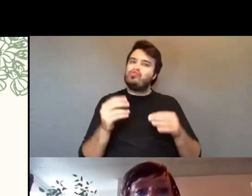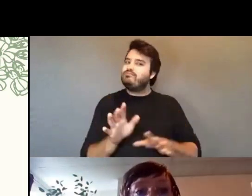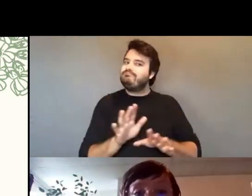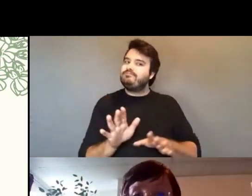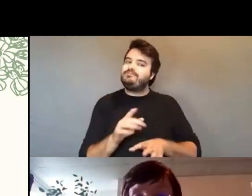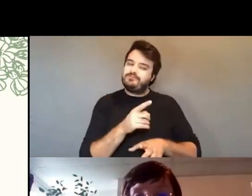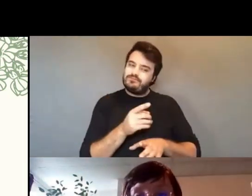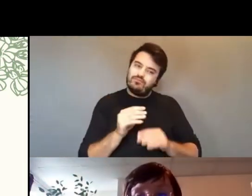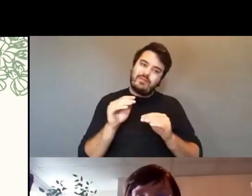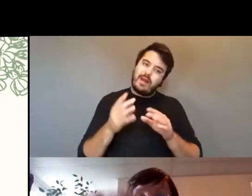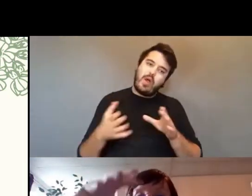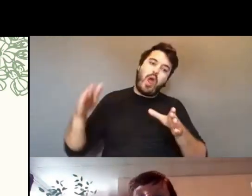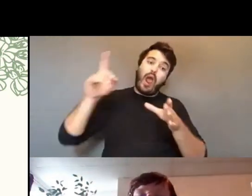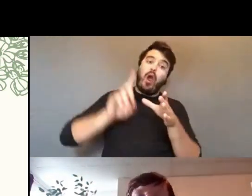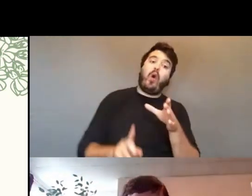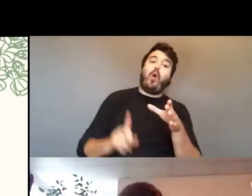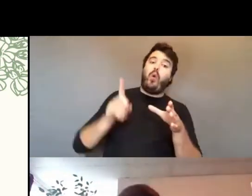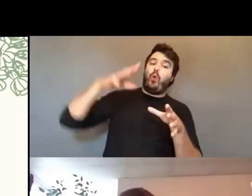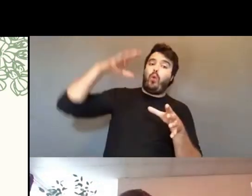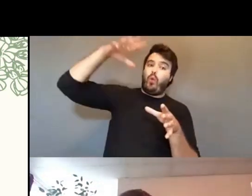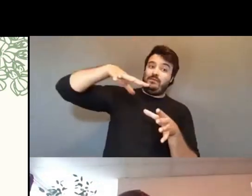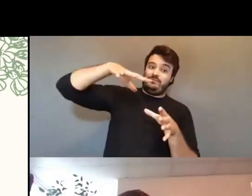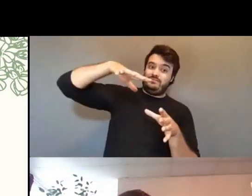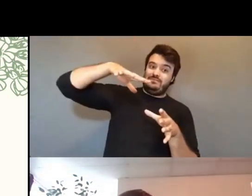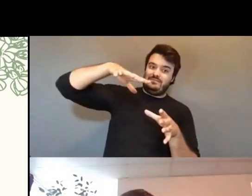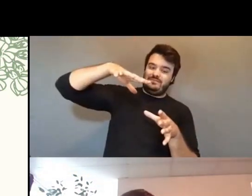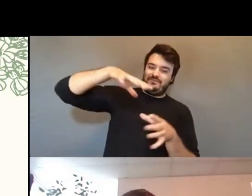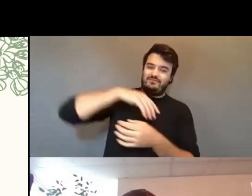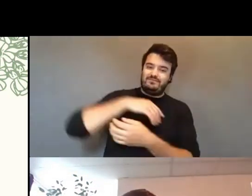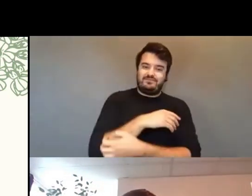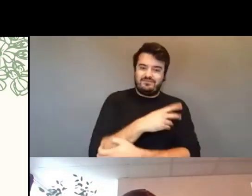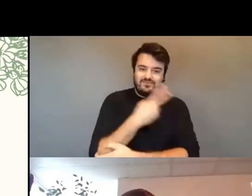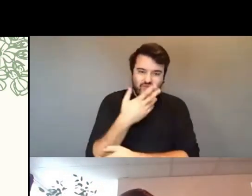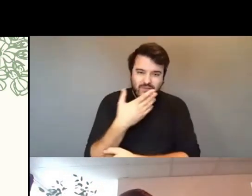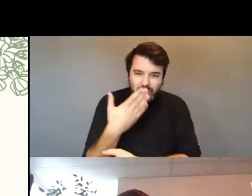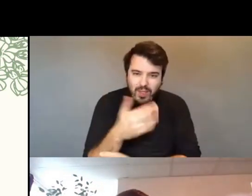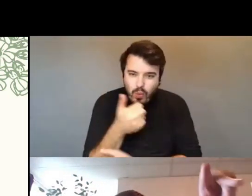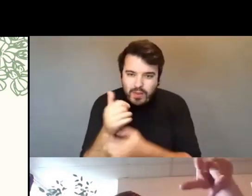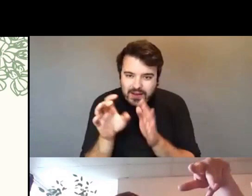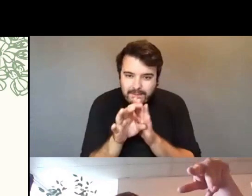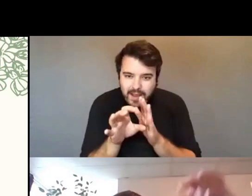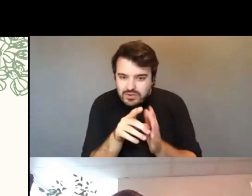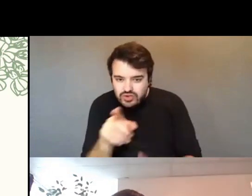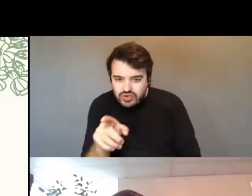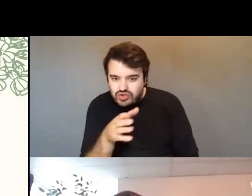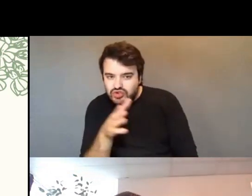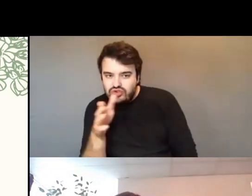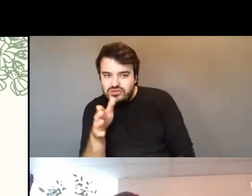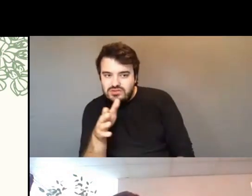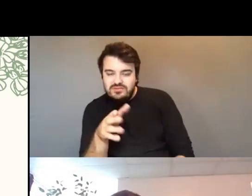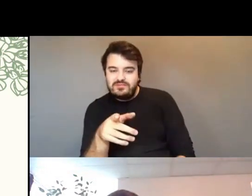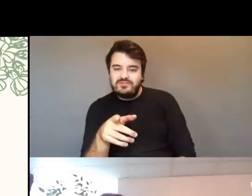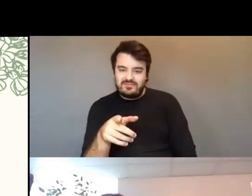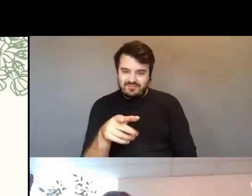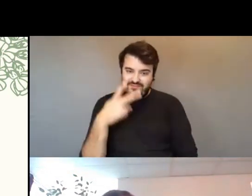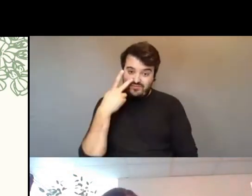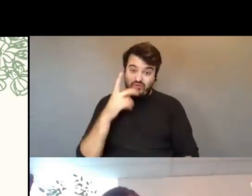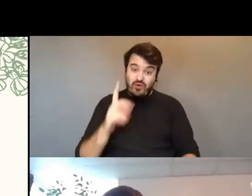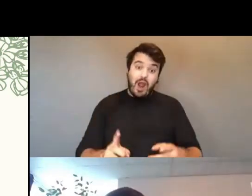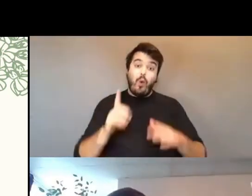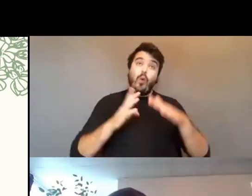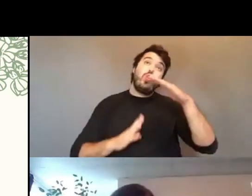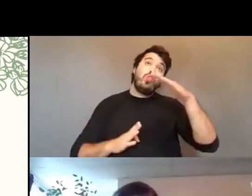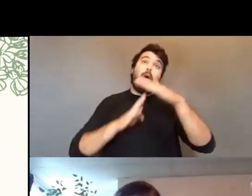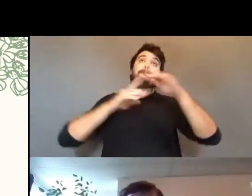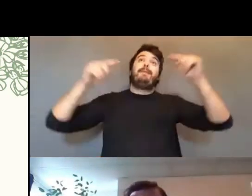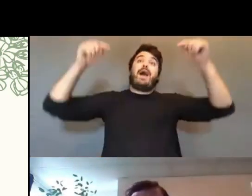mettre au-dessus de la spirale. On voit peut-être mieux sur l'autre image parce que là, on le voit d'en haut. Mais si vous regardez sur l'image qui est